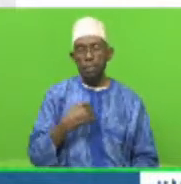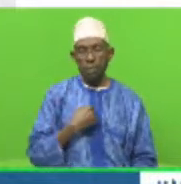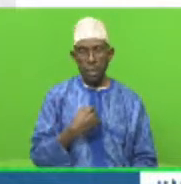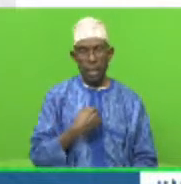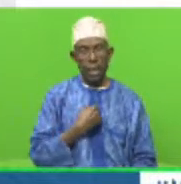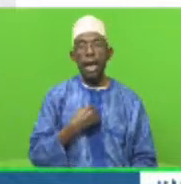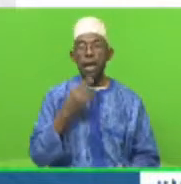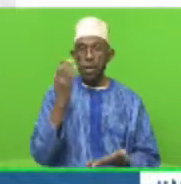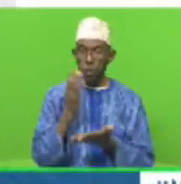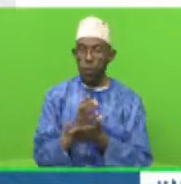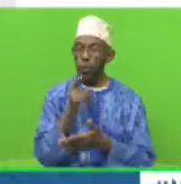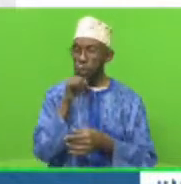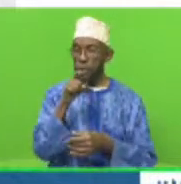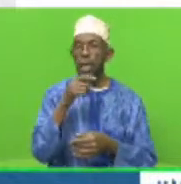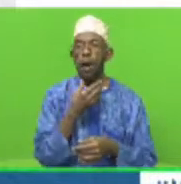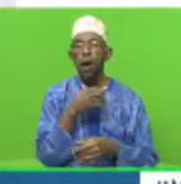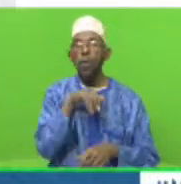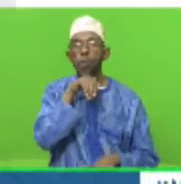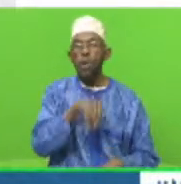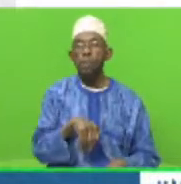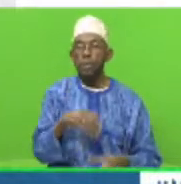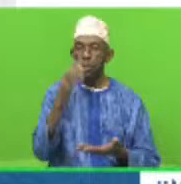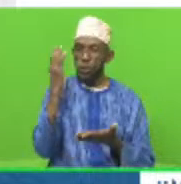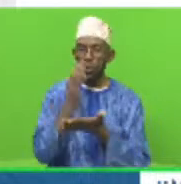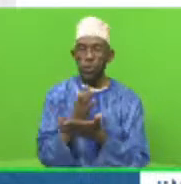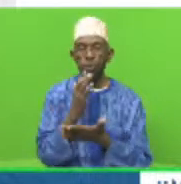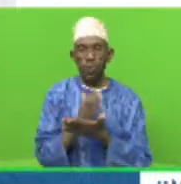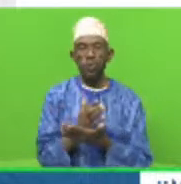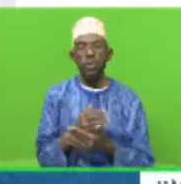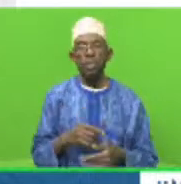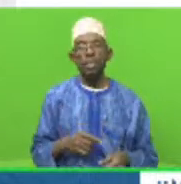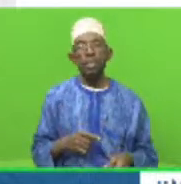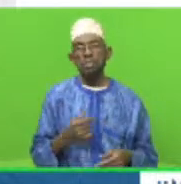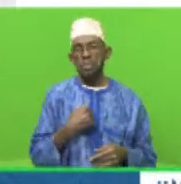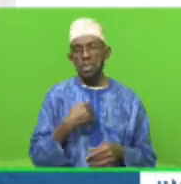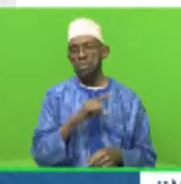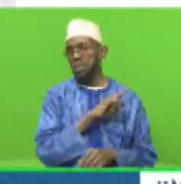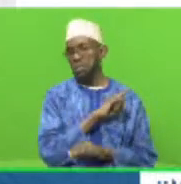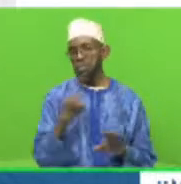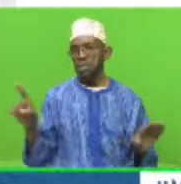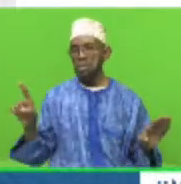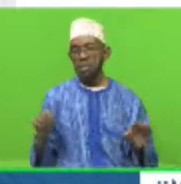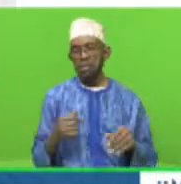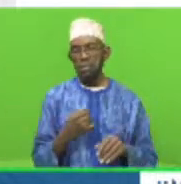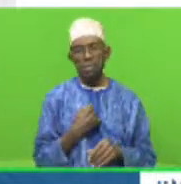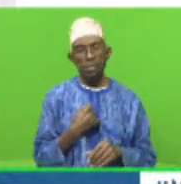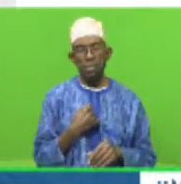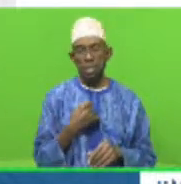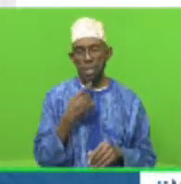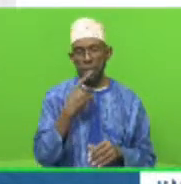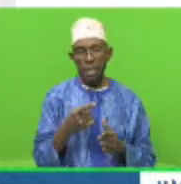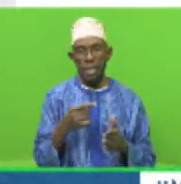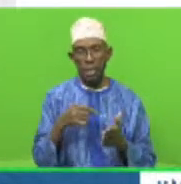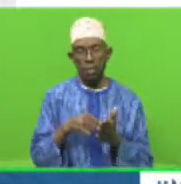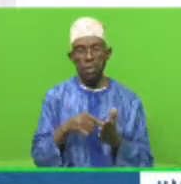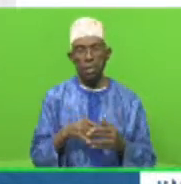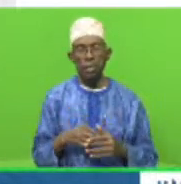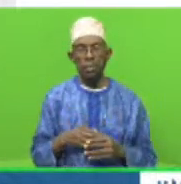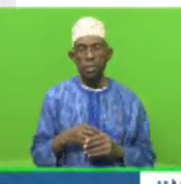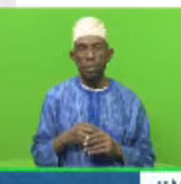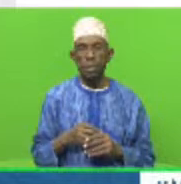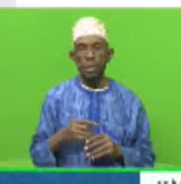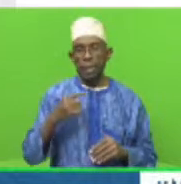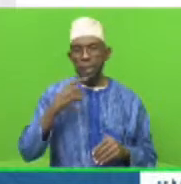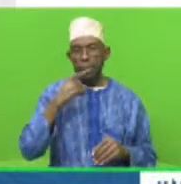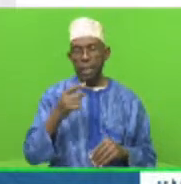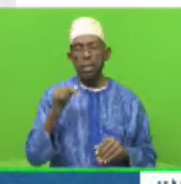إني لأعلم إنما أن ما يقول حق، ولكن بني قصي قالوا فينا الحجابة.